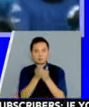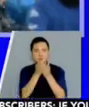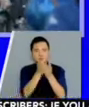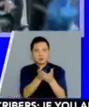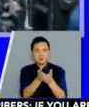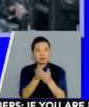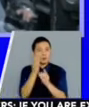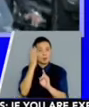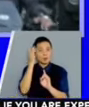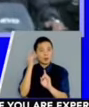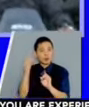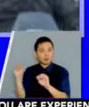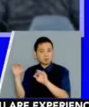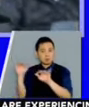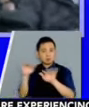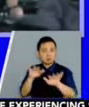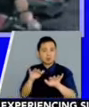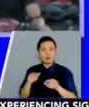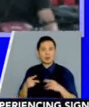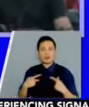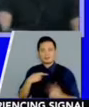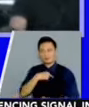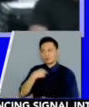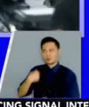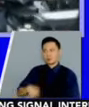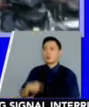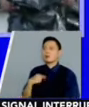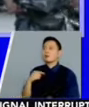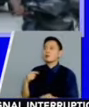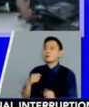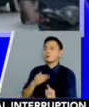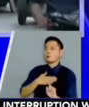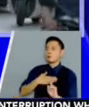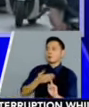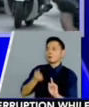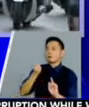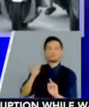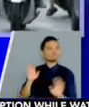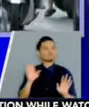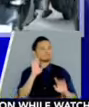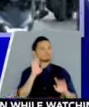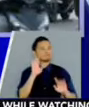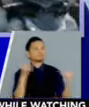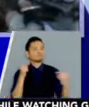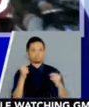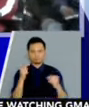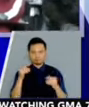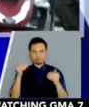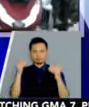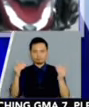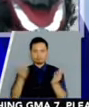China sa ilang bahagi ng South China Sea. Mayroon ang balita si June Veneracion.